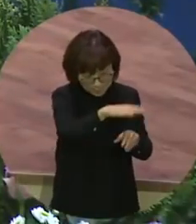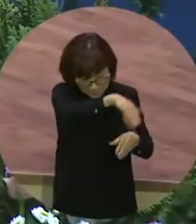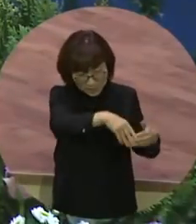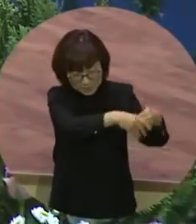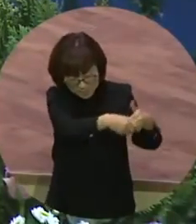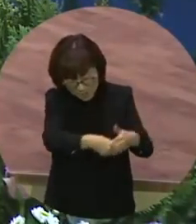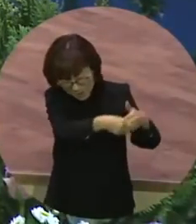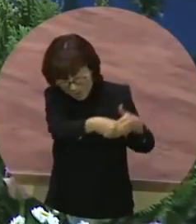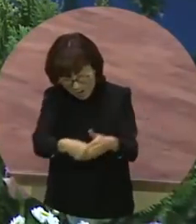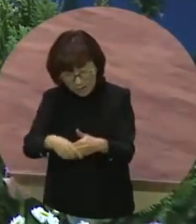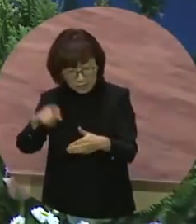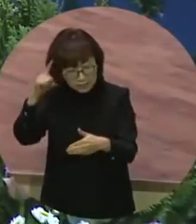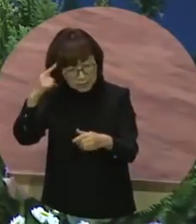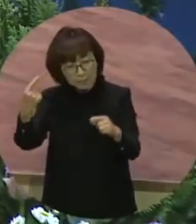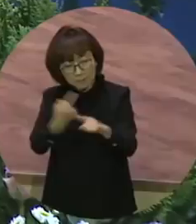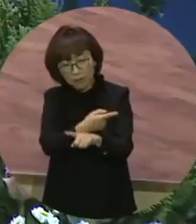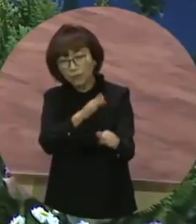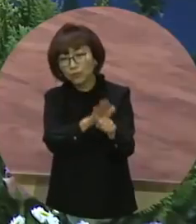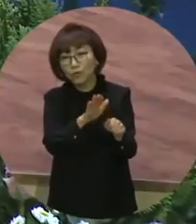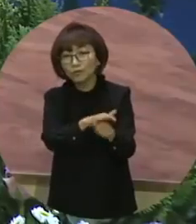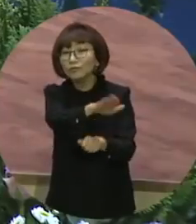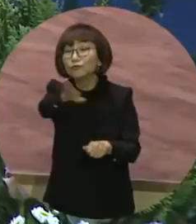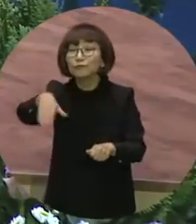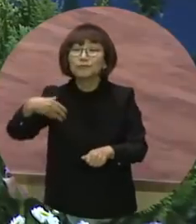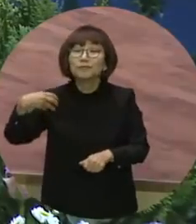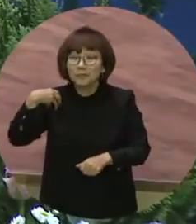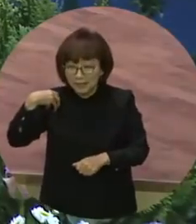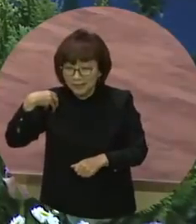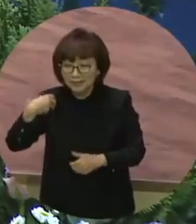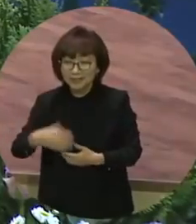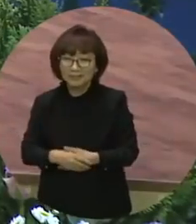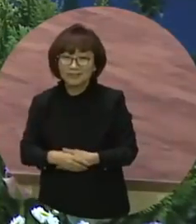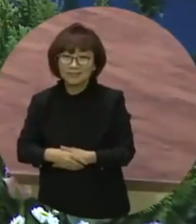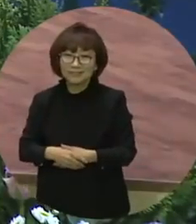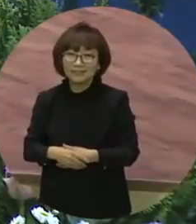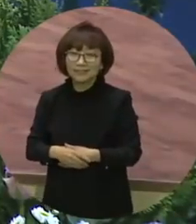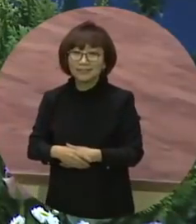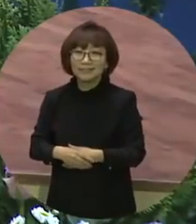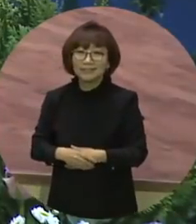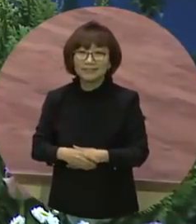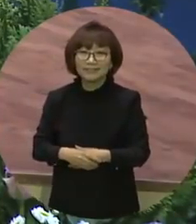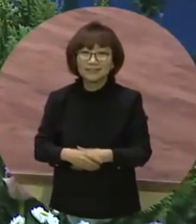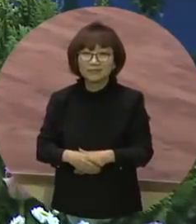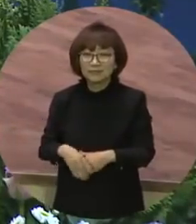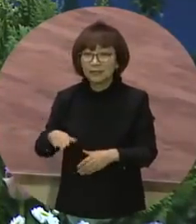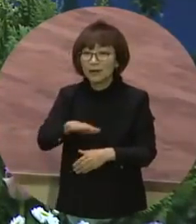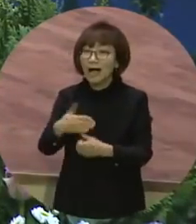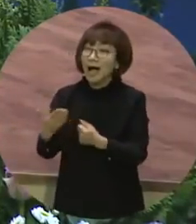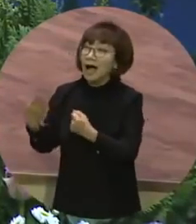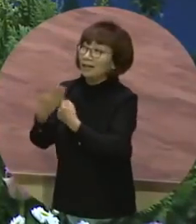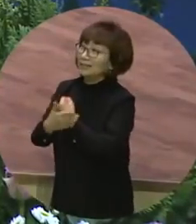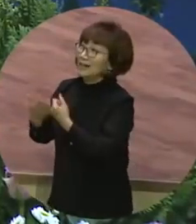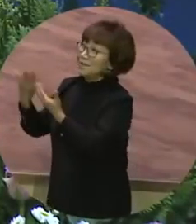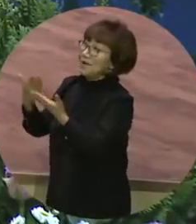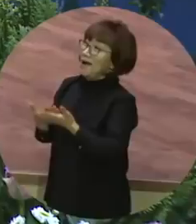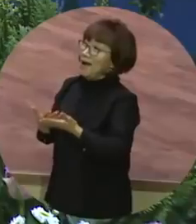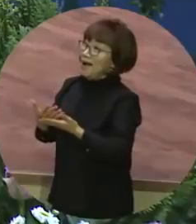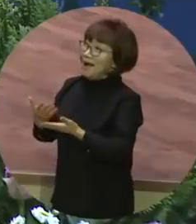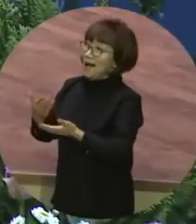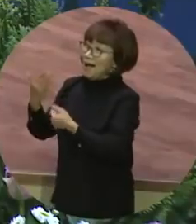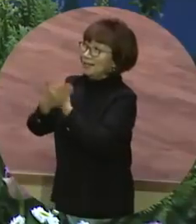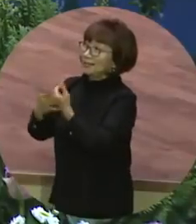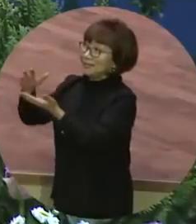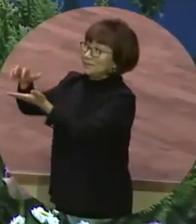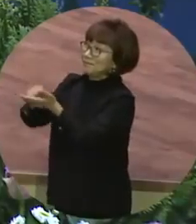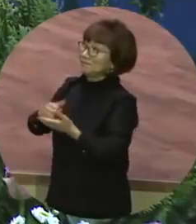아멘. 여러분에게 달렸어. 보험 가졌으면 이렇게 은혜를 받았는데 이걸 가지고 그냥 혼자 가만히 있어.